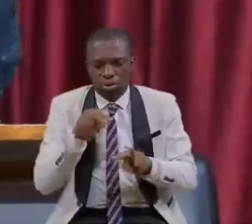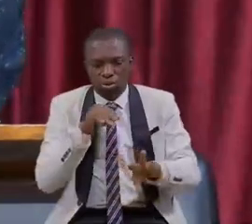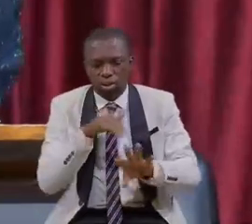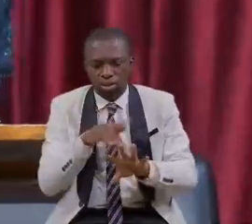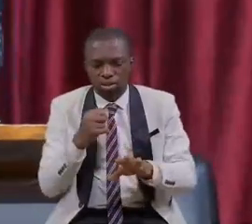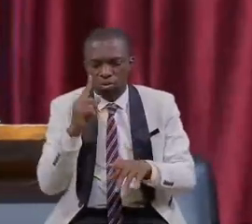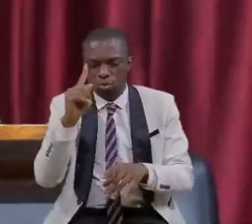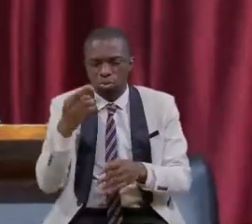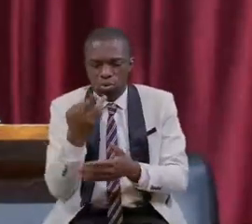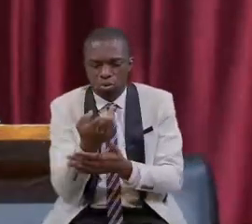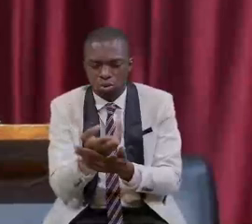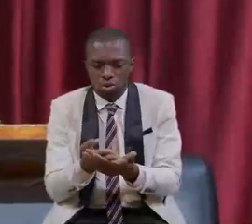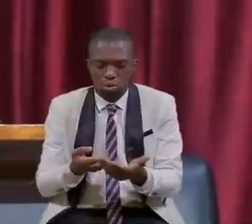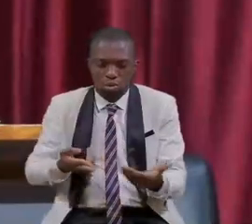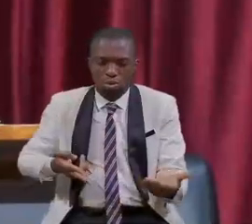Cette puissance qu'il a